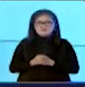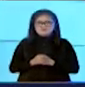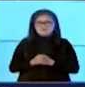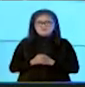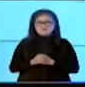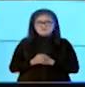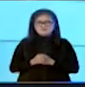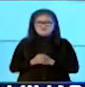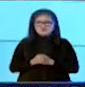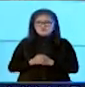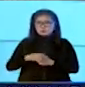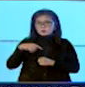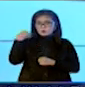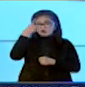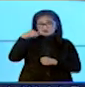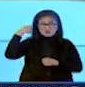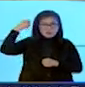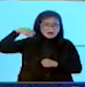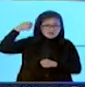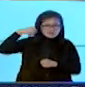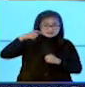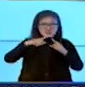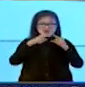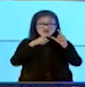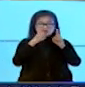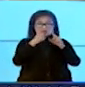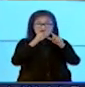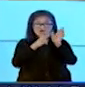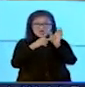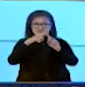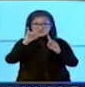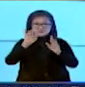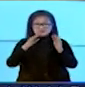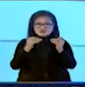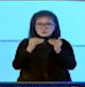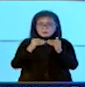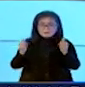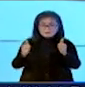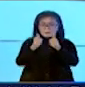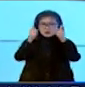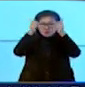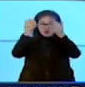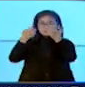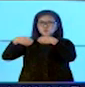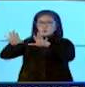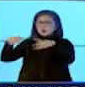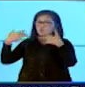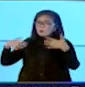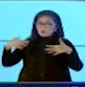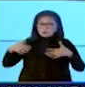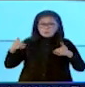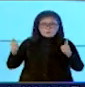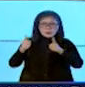Hai wajar tes ashianti terlihat berbinar ketika mengetahui rumah mewahnya di kawasan Cinere laku terjual dengan harga fantastis